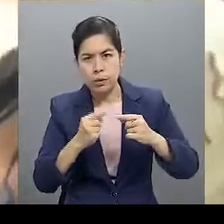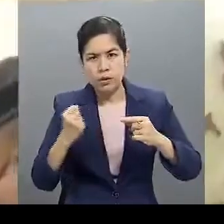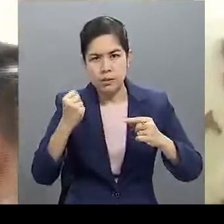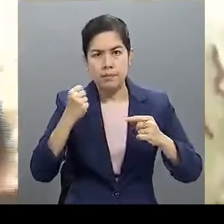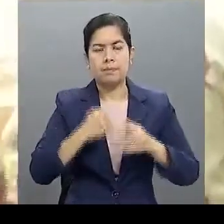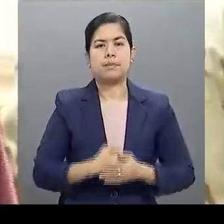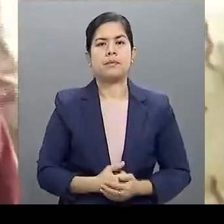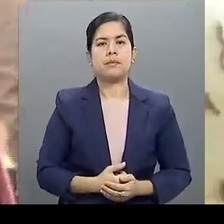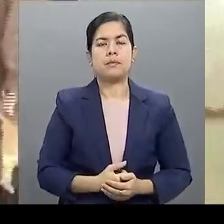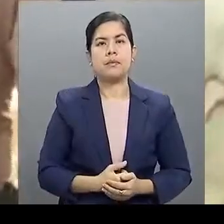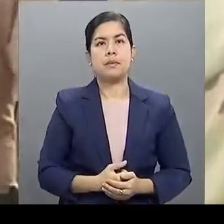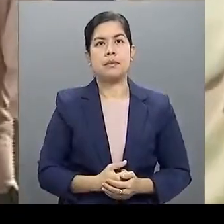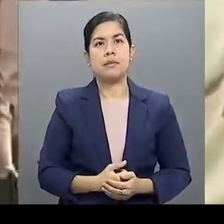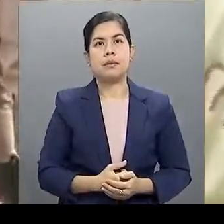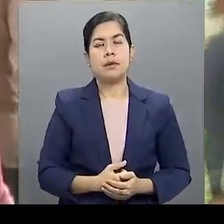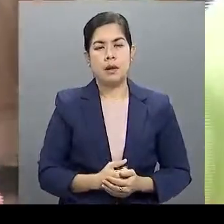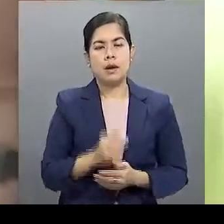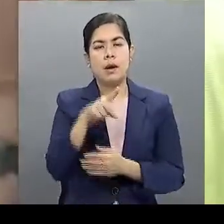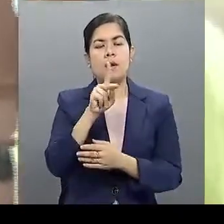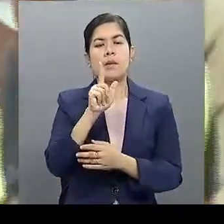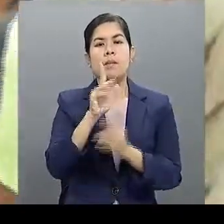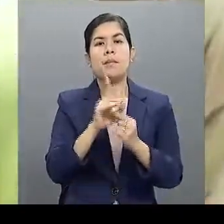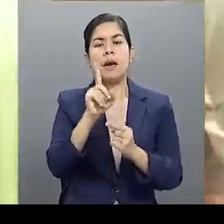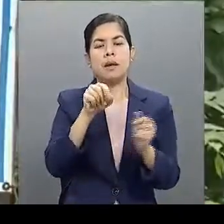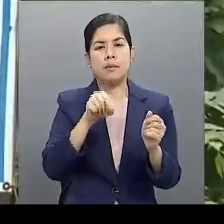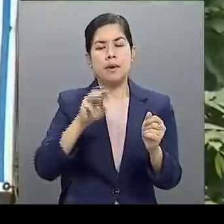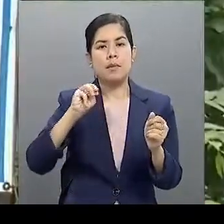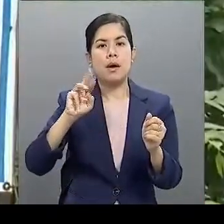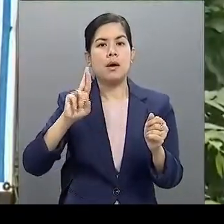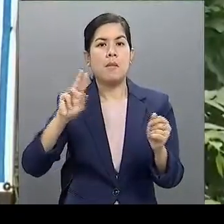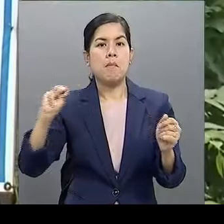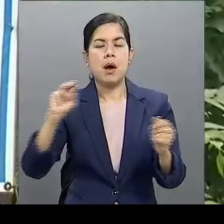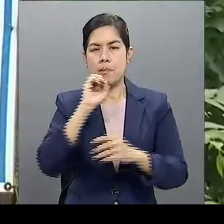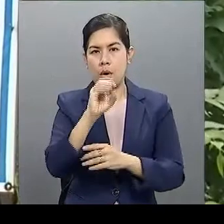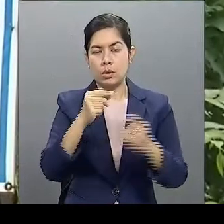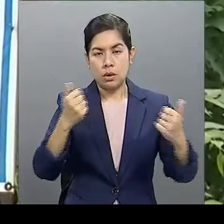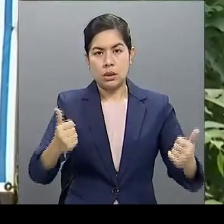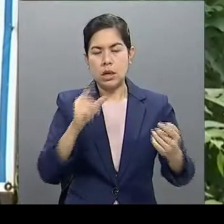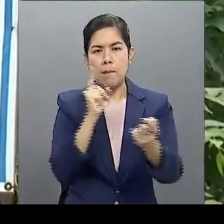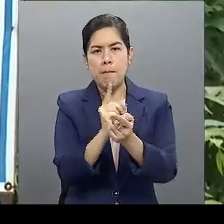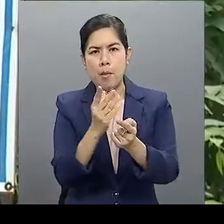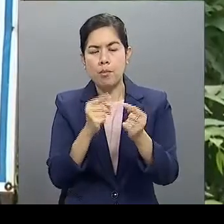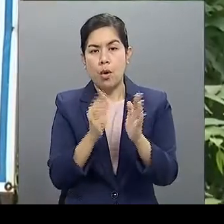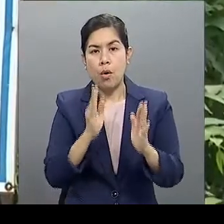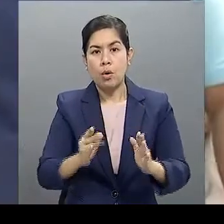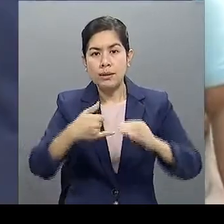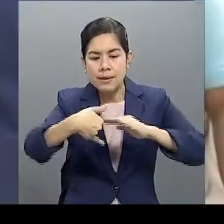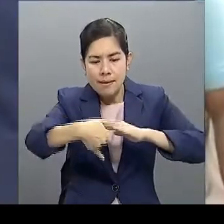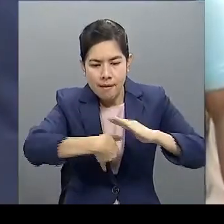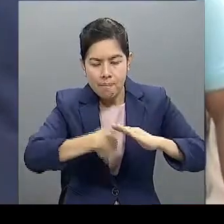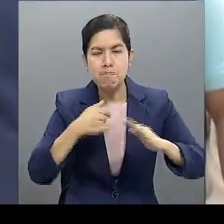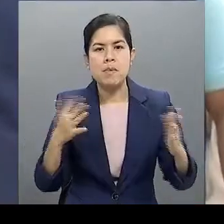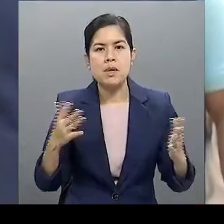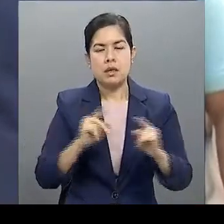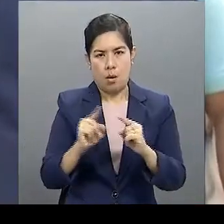ขณะที่ปลัดอำเภอแม่ระมาดระบุว่าแม้ที่ผ่านมายังไม่พบผู้ลักลอบข้ามแดนนะครับแต่ก็ต้องป้องกันอย่างเข้มงวดประกอบกับฝั่งตรง